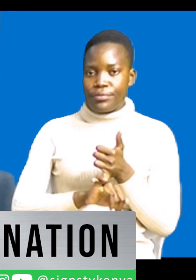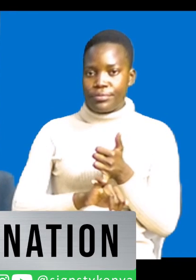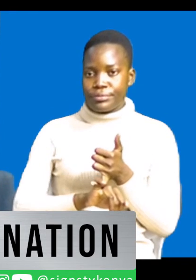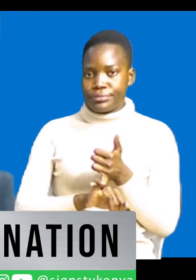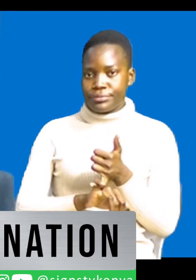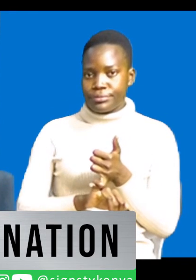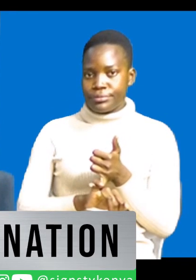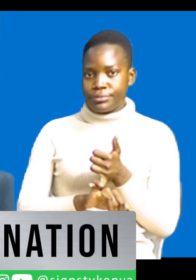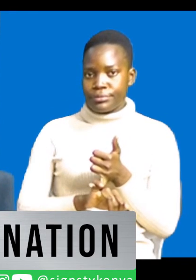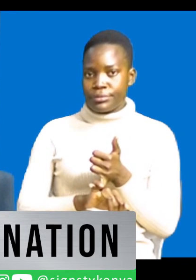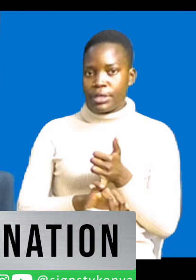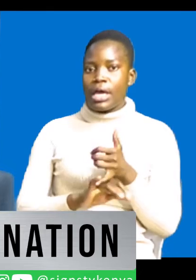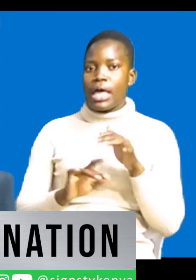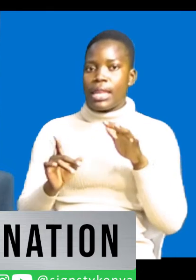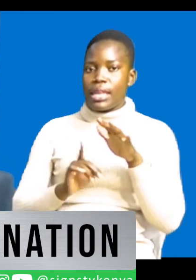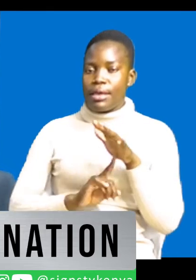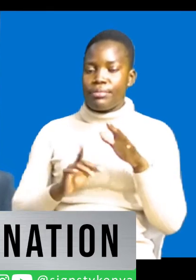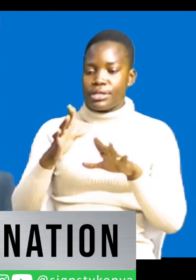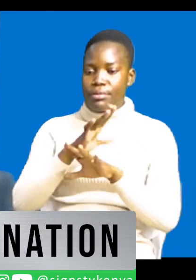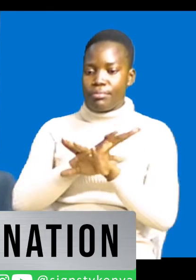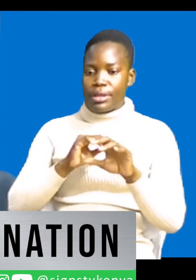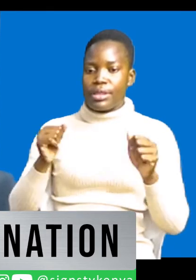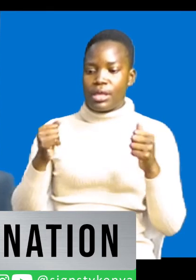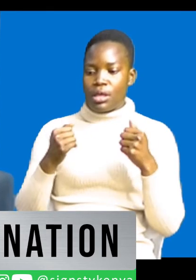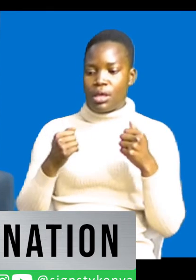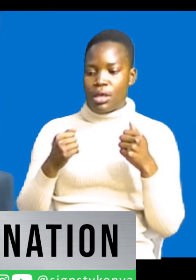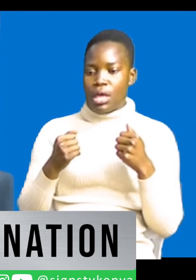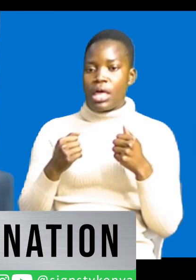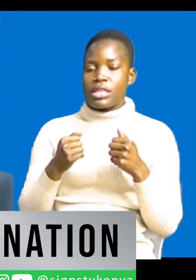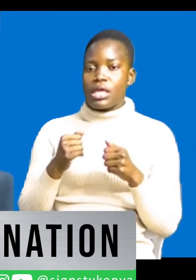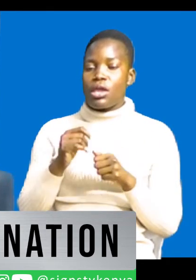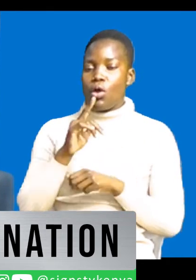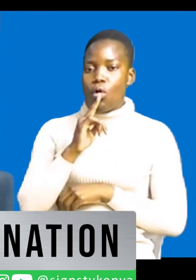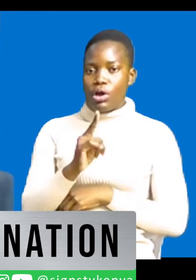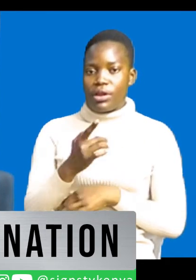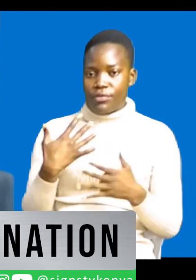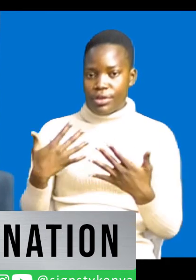nani deputy president ati kuna vitu waliitisha in 2 days after